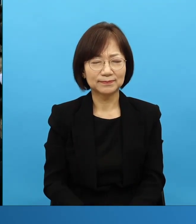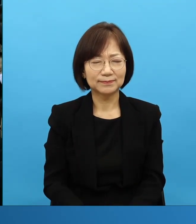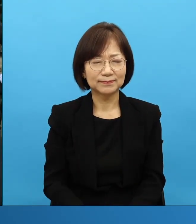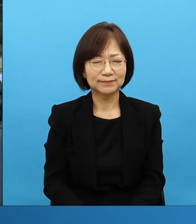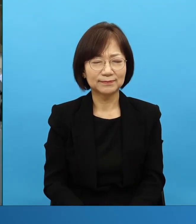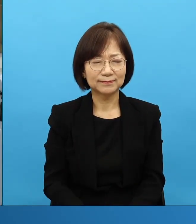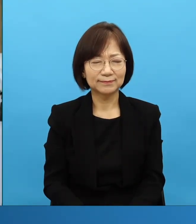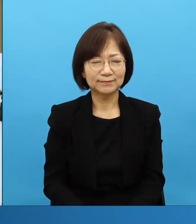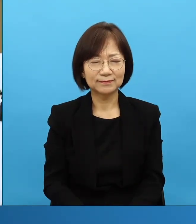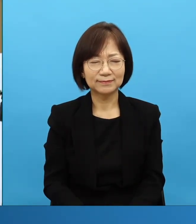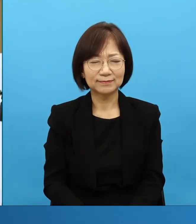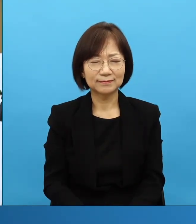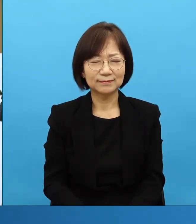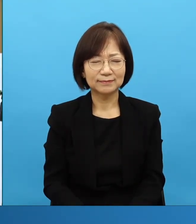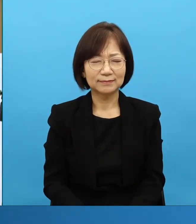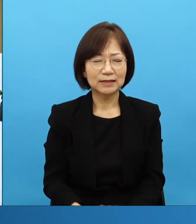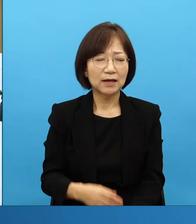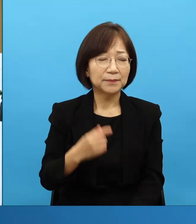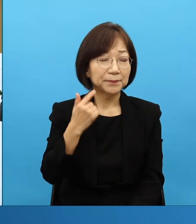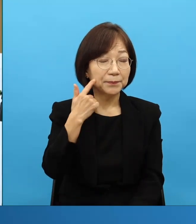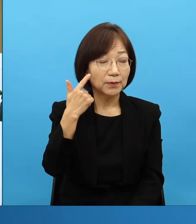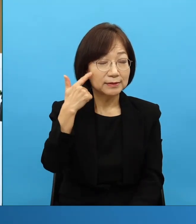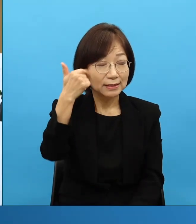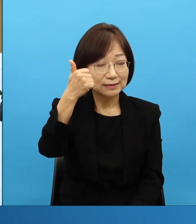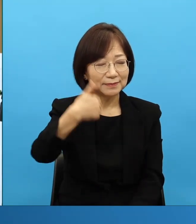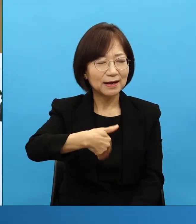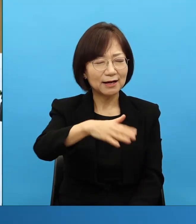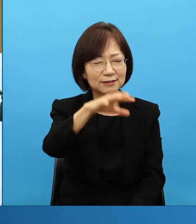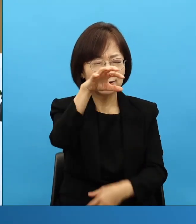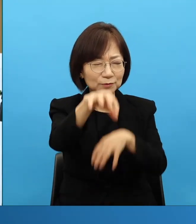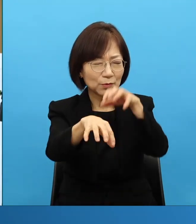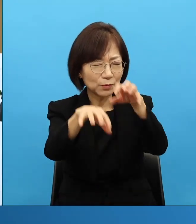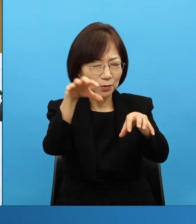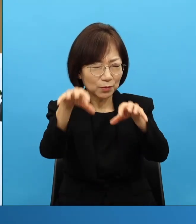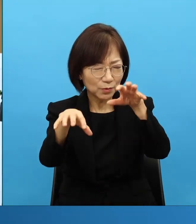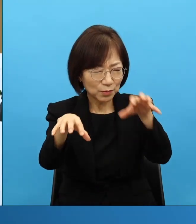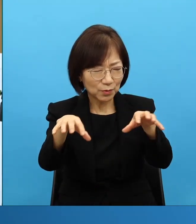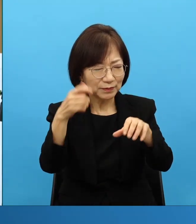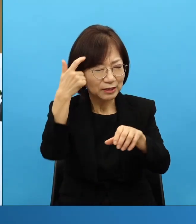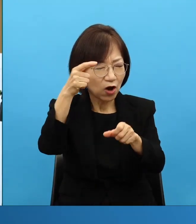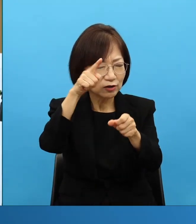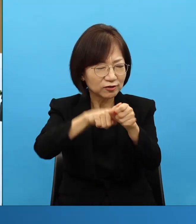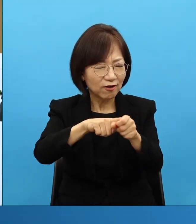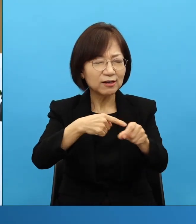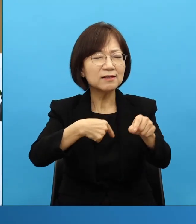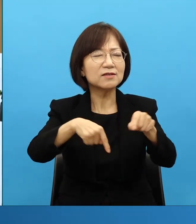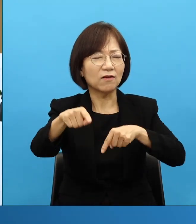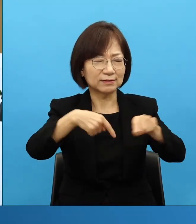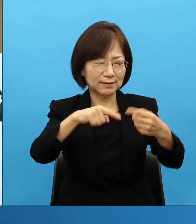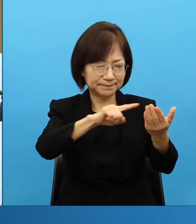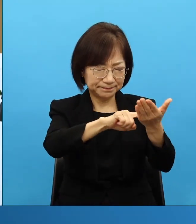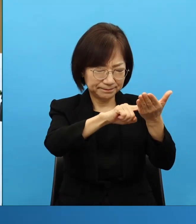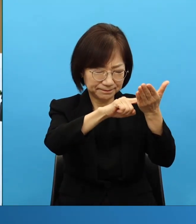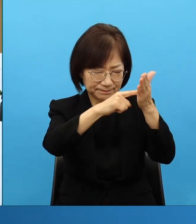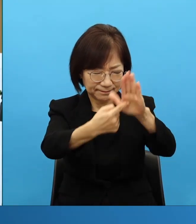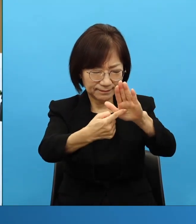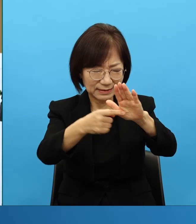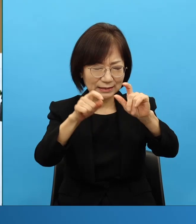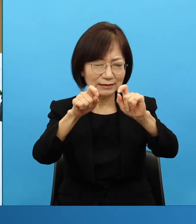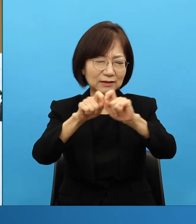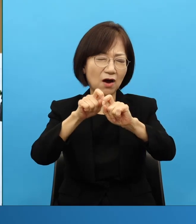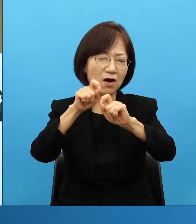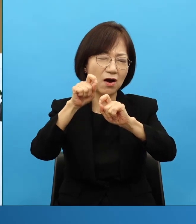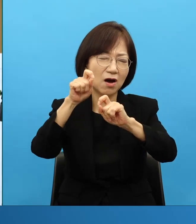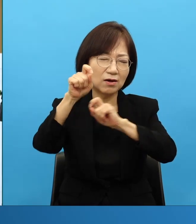disciples. 목사님께서 가시는 걸음마다 영적인 역사가 일어나는 영원한 응답의 발자취가